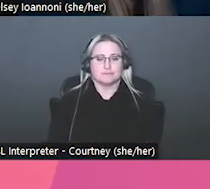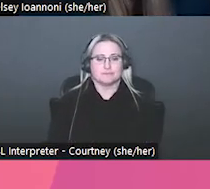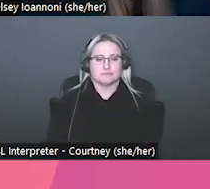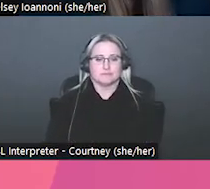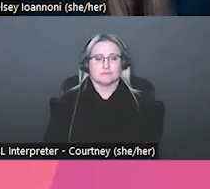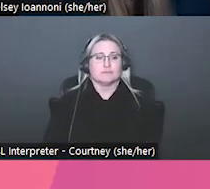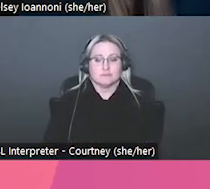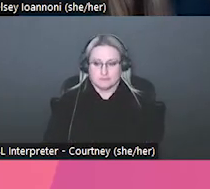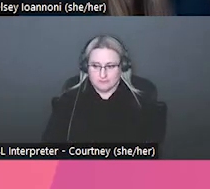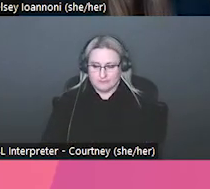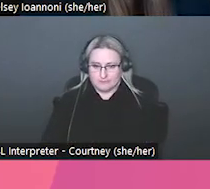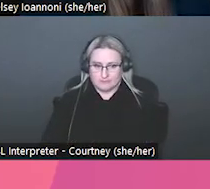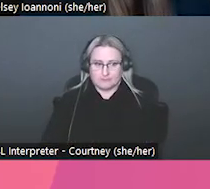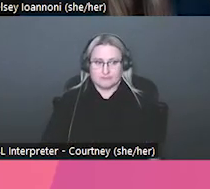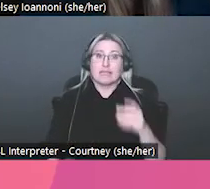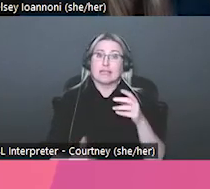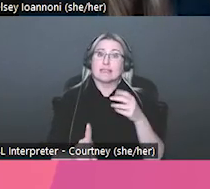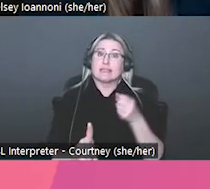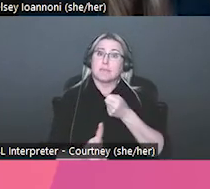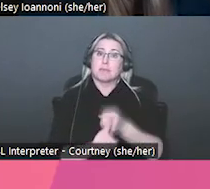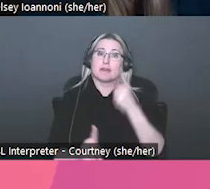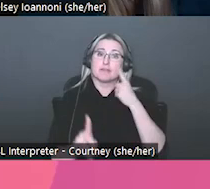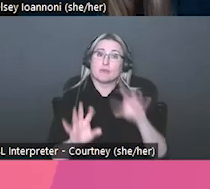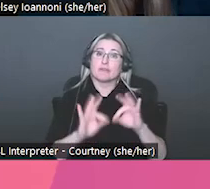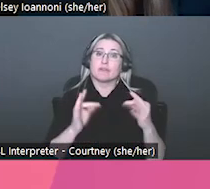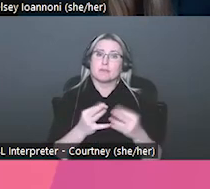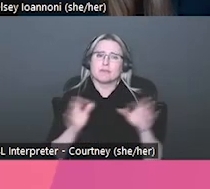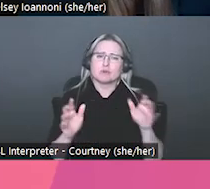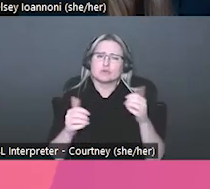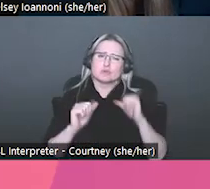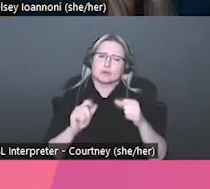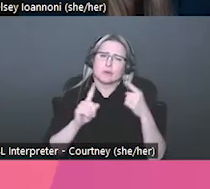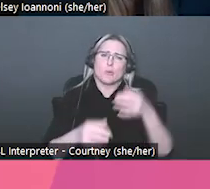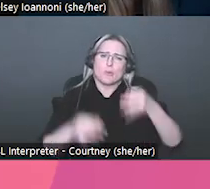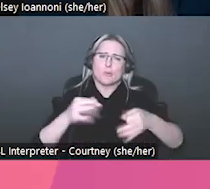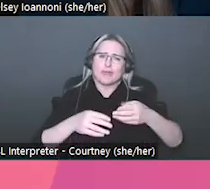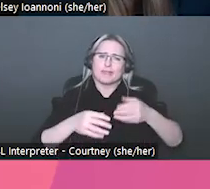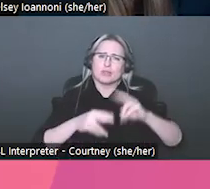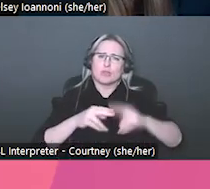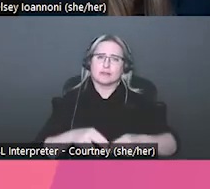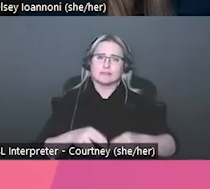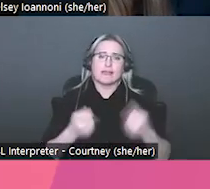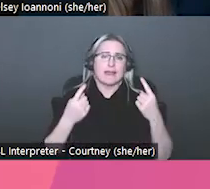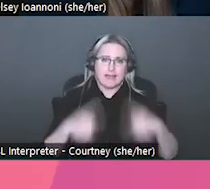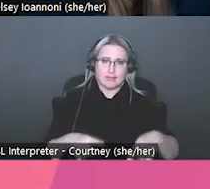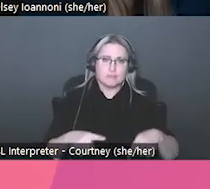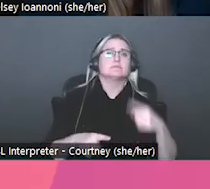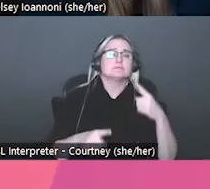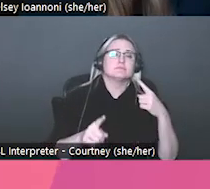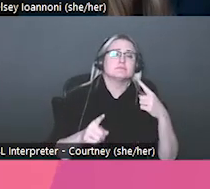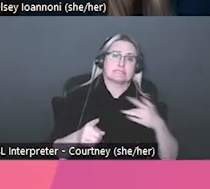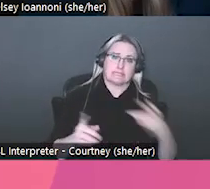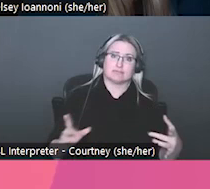moi. L'impact de la famille sur les efforts de perte de poids sont étroitement liés à l'interaction avec